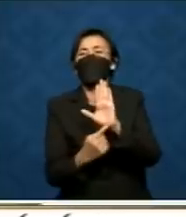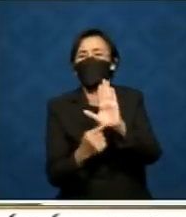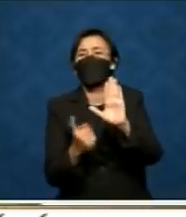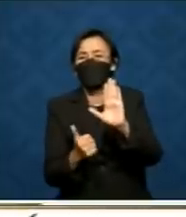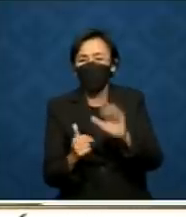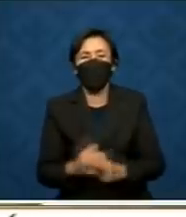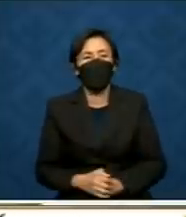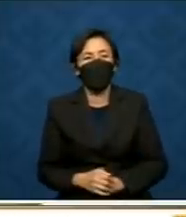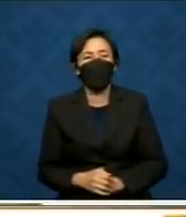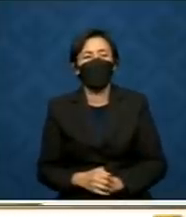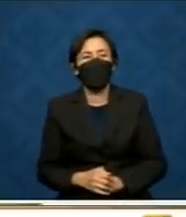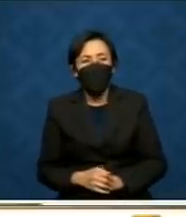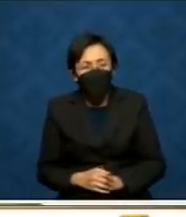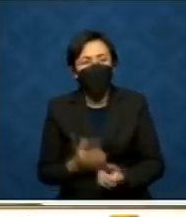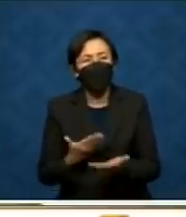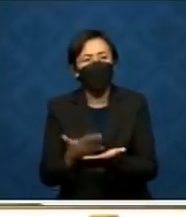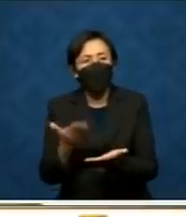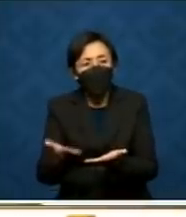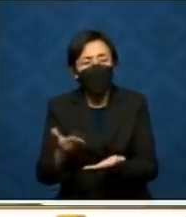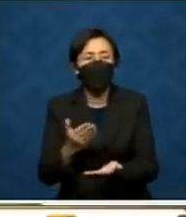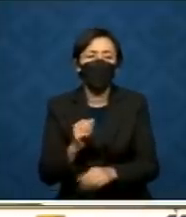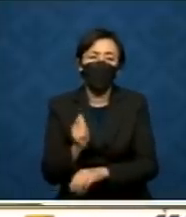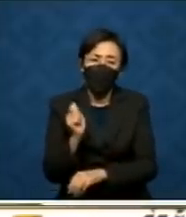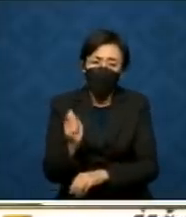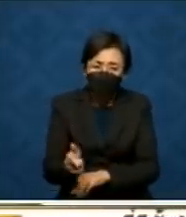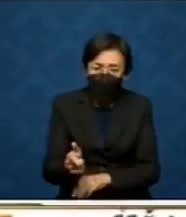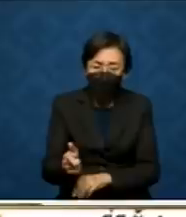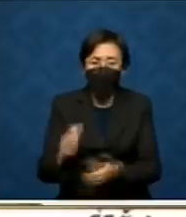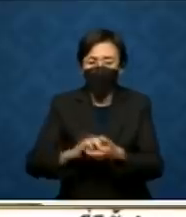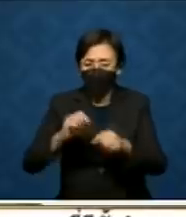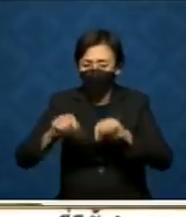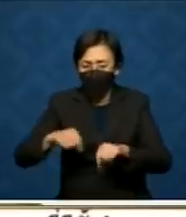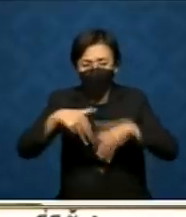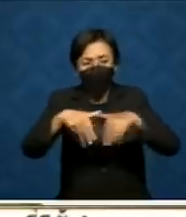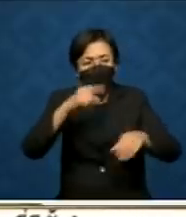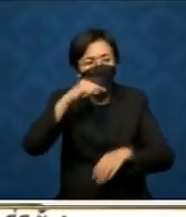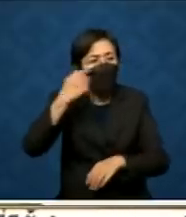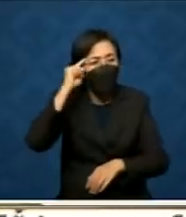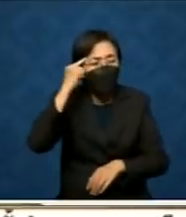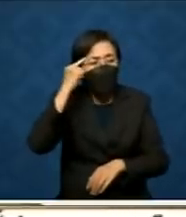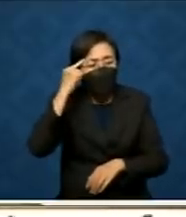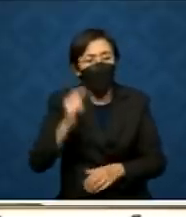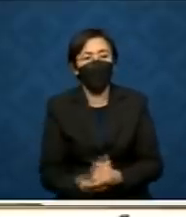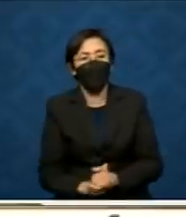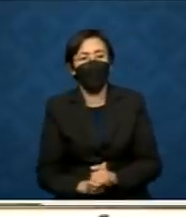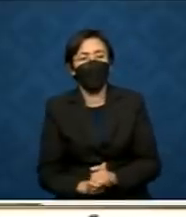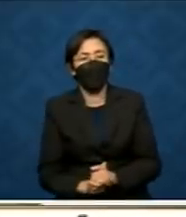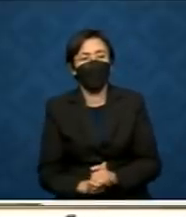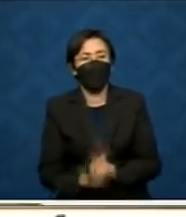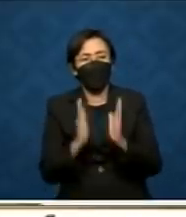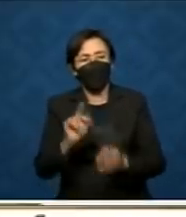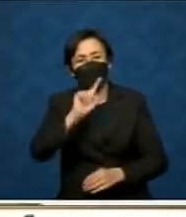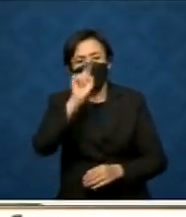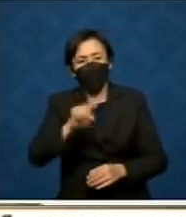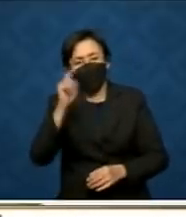อ้าวแล้วจะซื้อจัดจ้างแล้วจะซื้อไปทำสัญญาอ่ะทำไมคนไทยไม่รู้ในขณะที่กล่าวหาคุณในขณะที่เขาข้าง